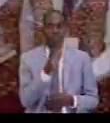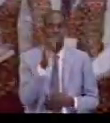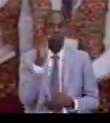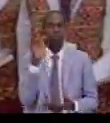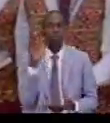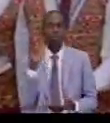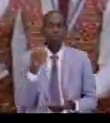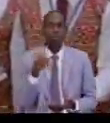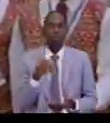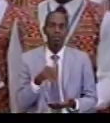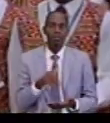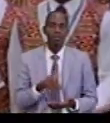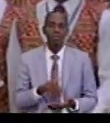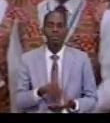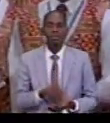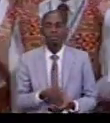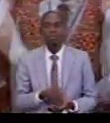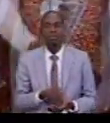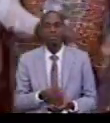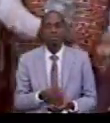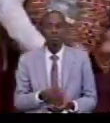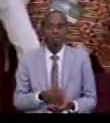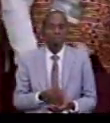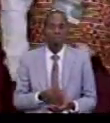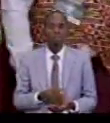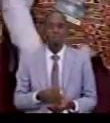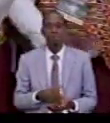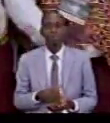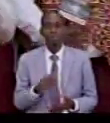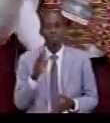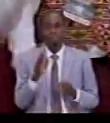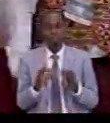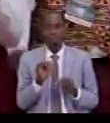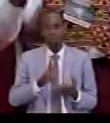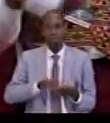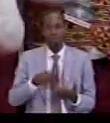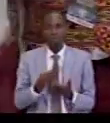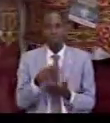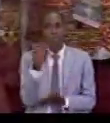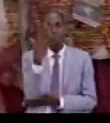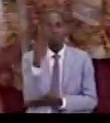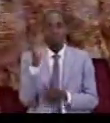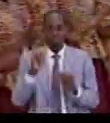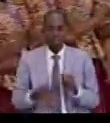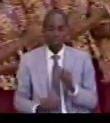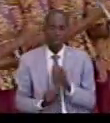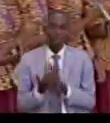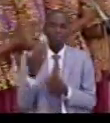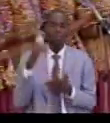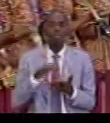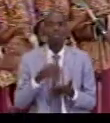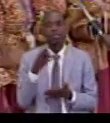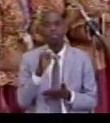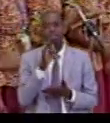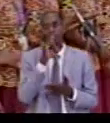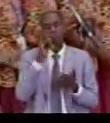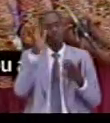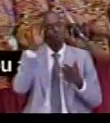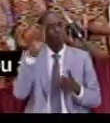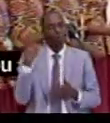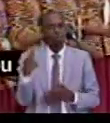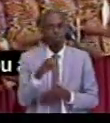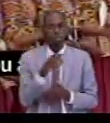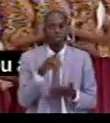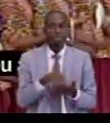toi. Oh, si l'arbre, ce n'est pas encore fini pour toi. Tu as encore de